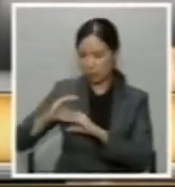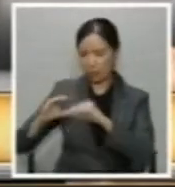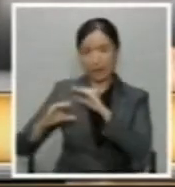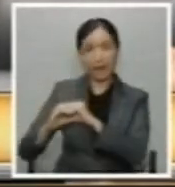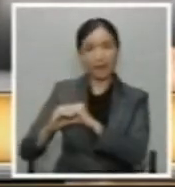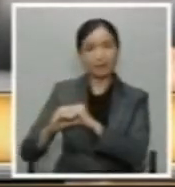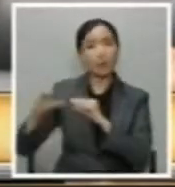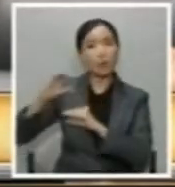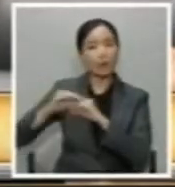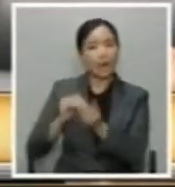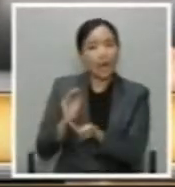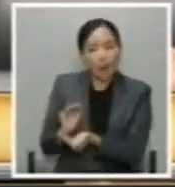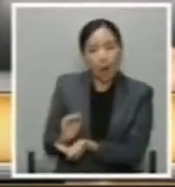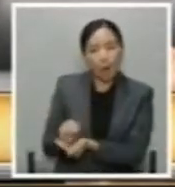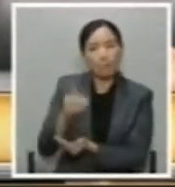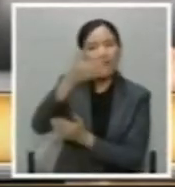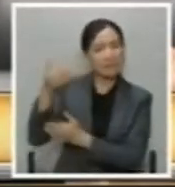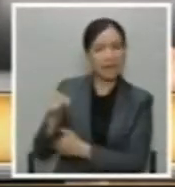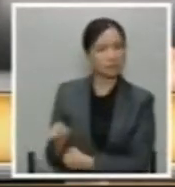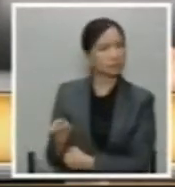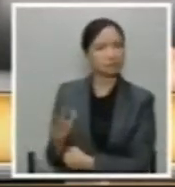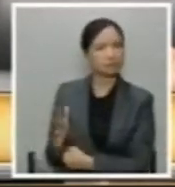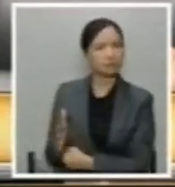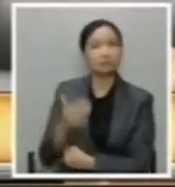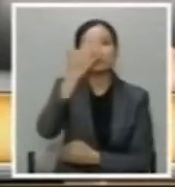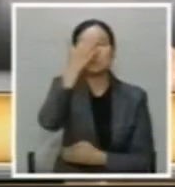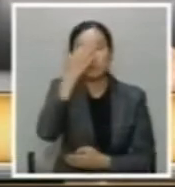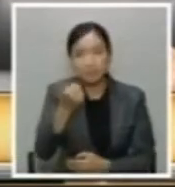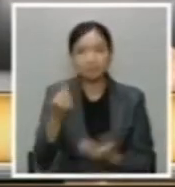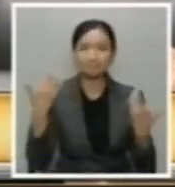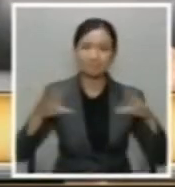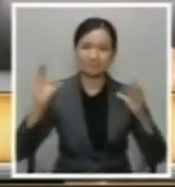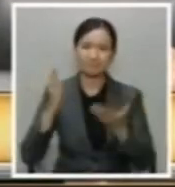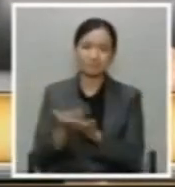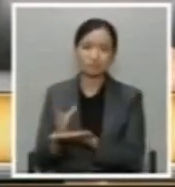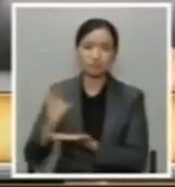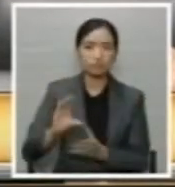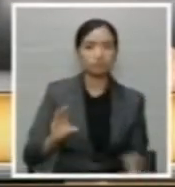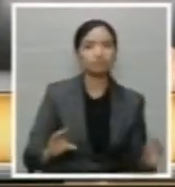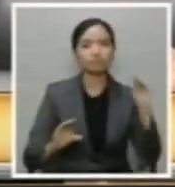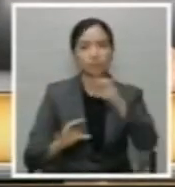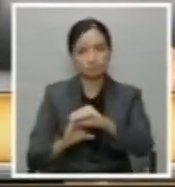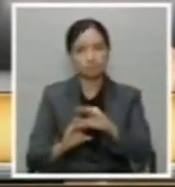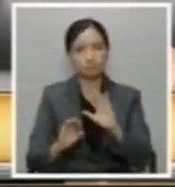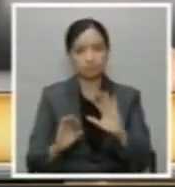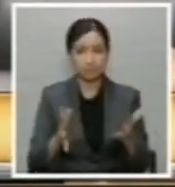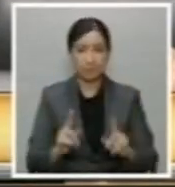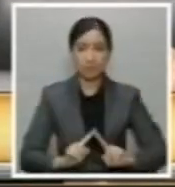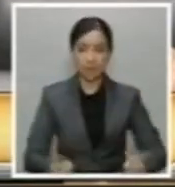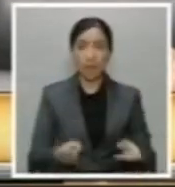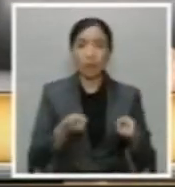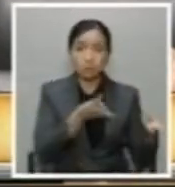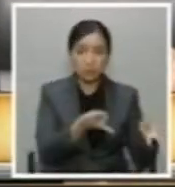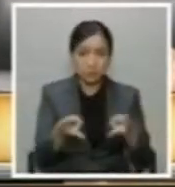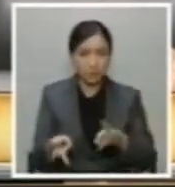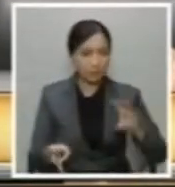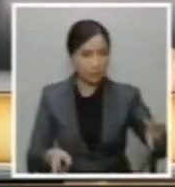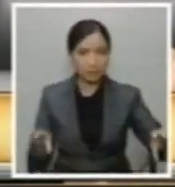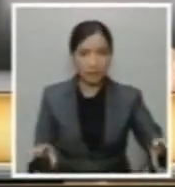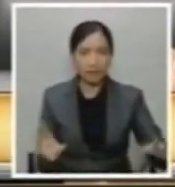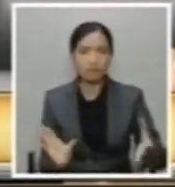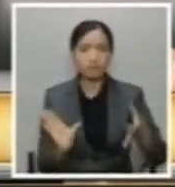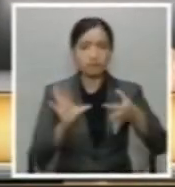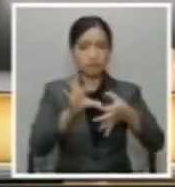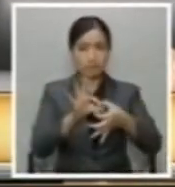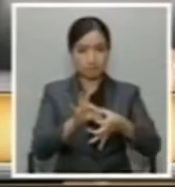เป็นสมาชิกองทุนการออมแห่งชาติเขาไม่ได้เงินสมทบจากรัฐบาลแต่ถ้าหาวิธีที่จะผนวกสองเรื่องให้มันเป็นเรื่องเดียวกัน